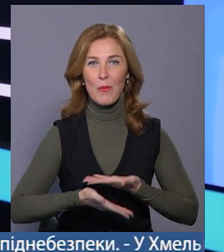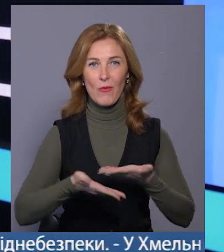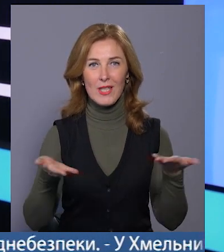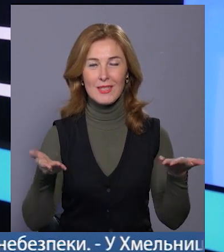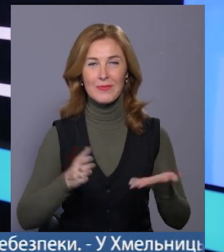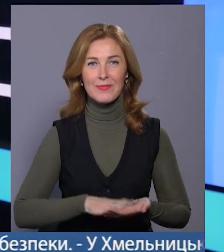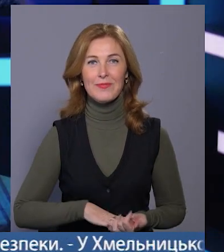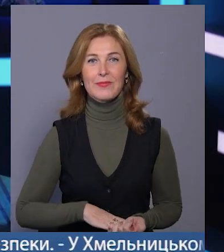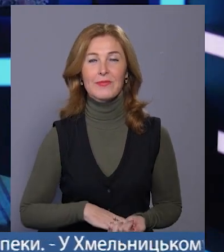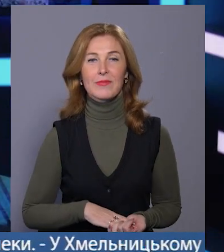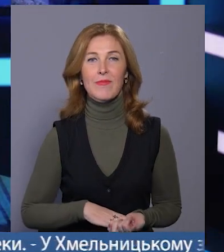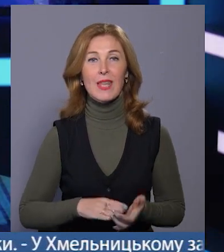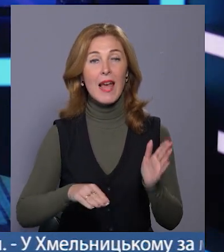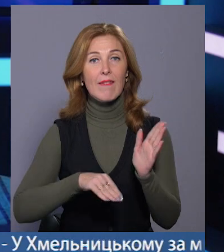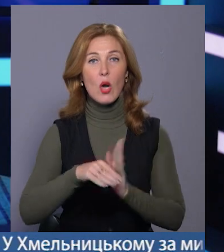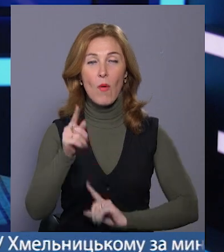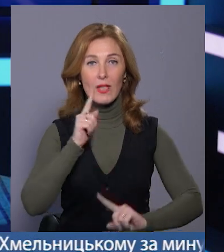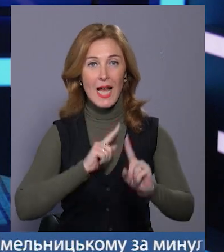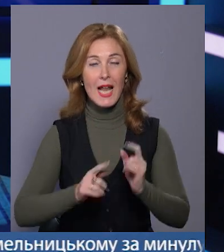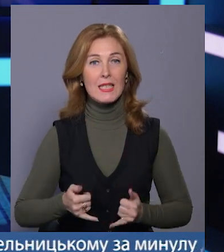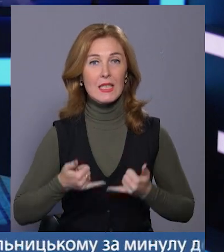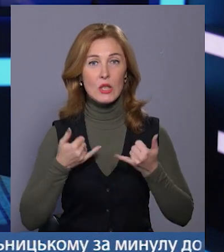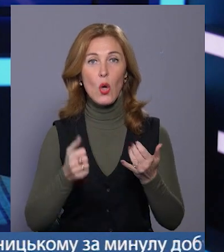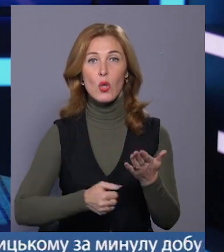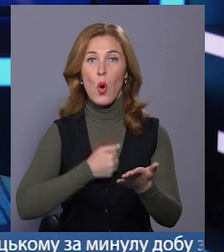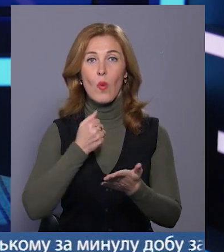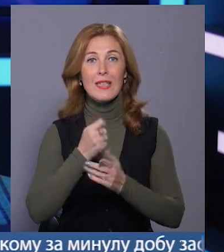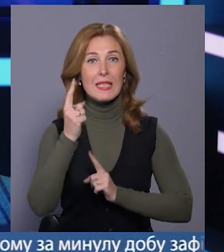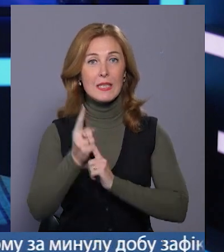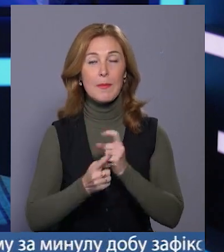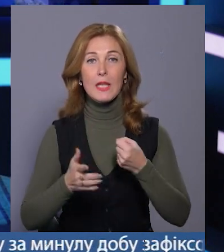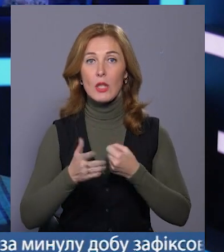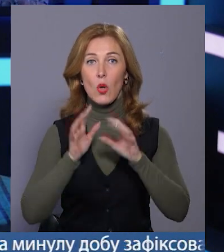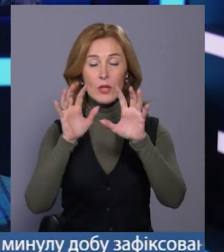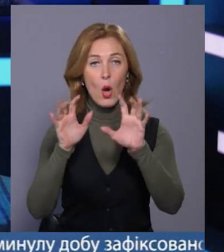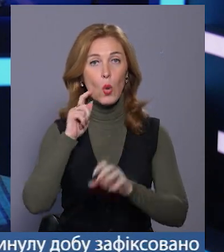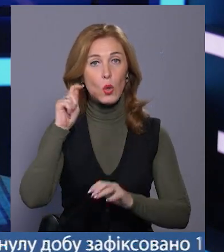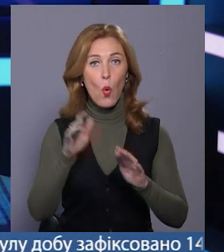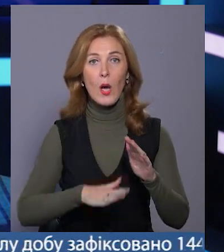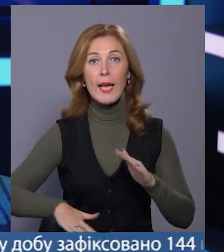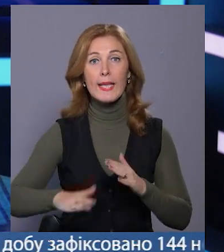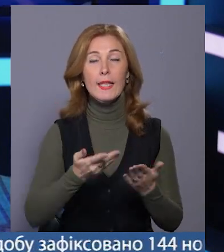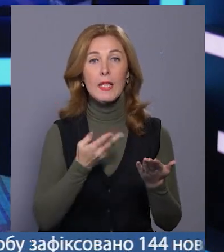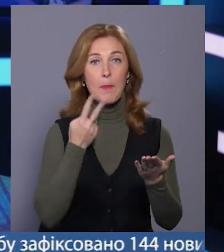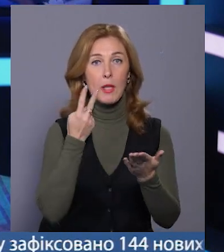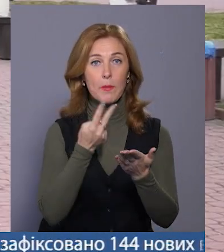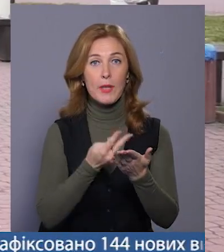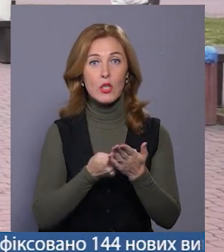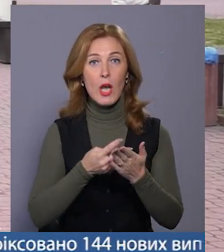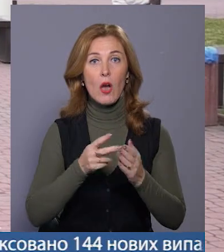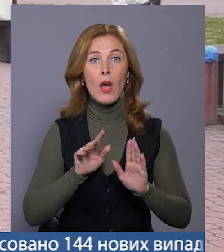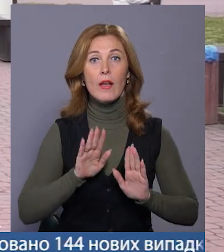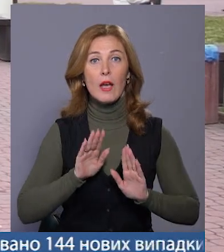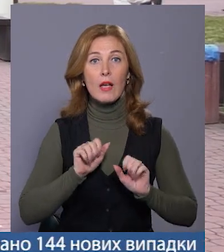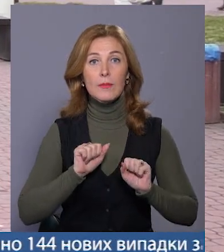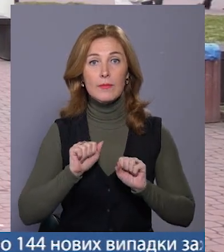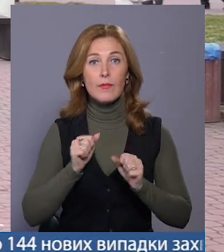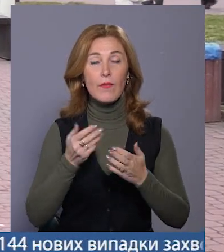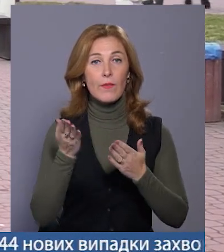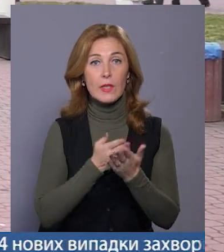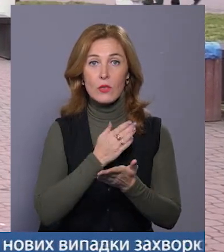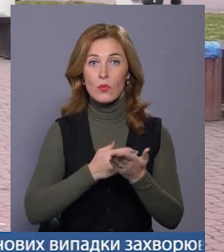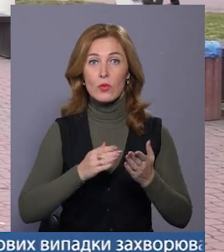Вітаємо! Верховна Рада сьогодні ухвалила зміни до закону України, які передбачають адмінвідповідальність за відсутність захисних